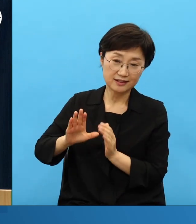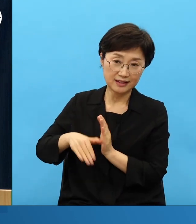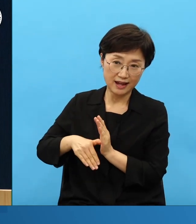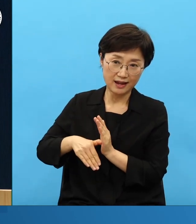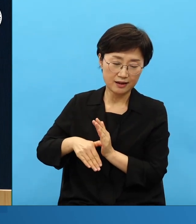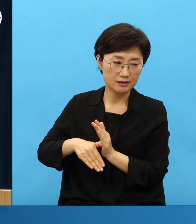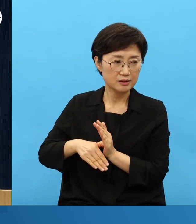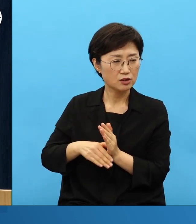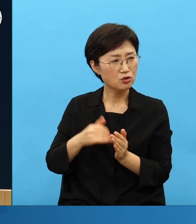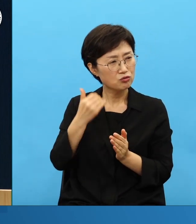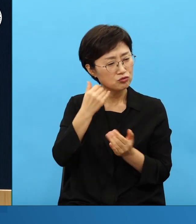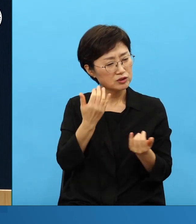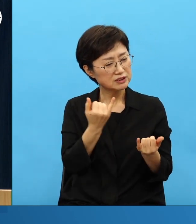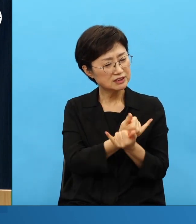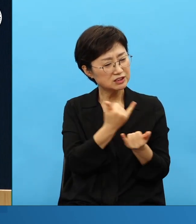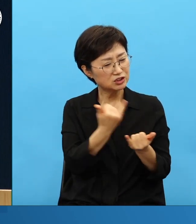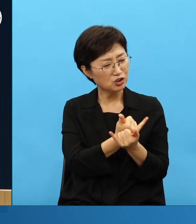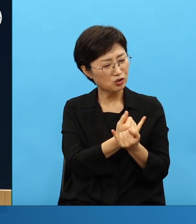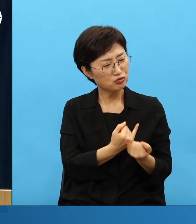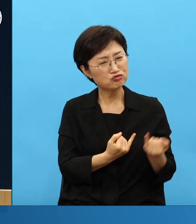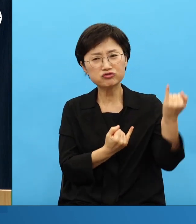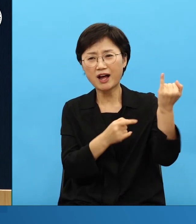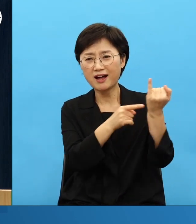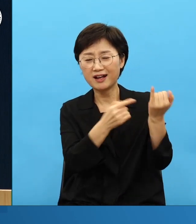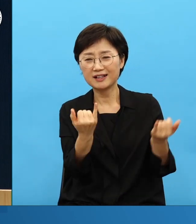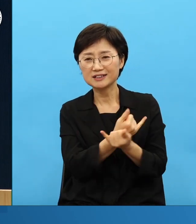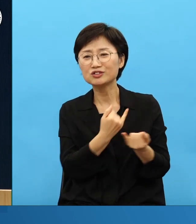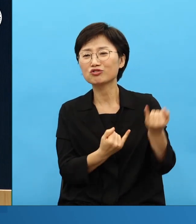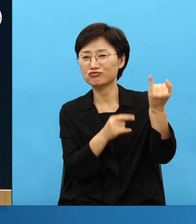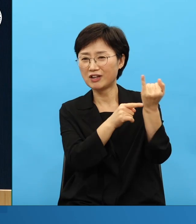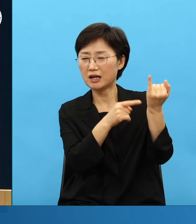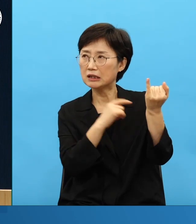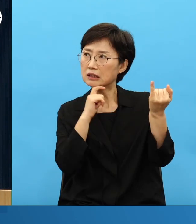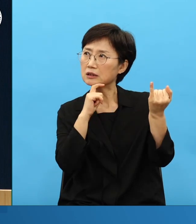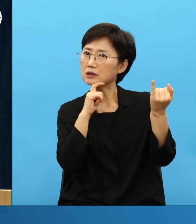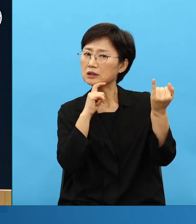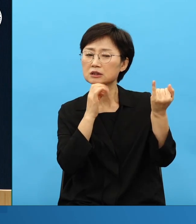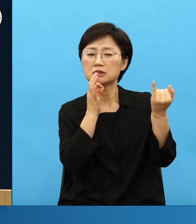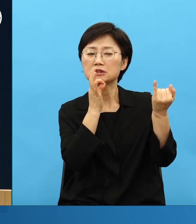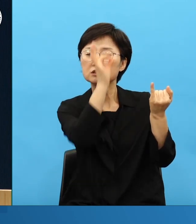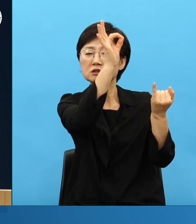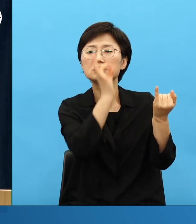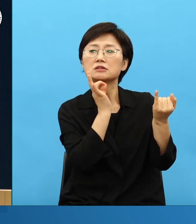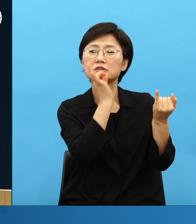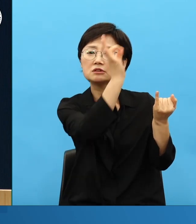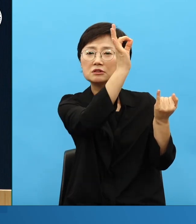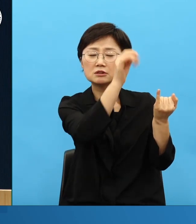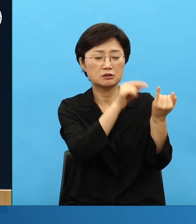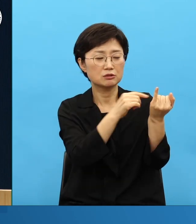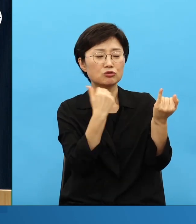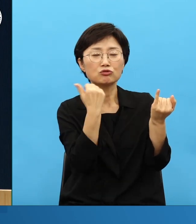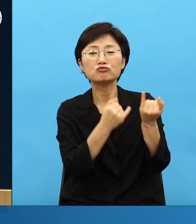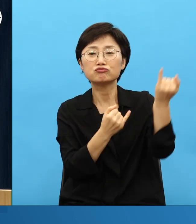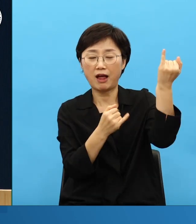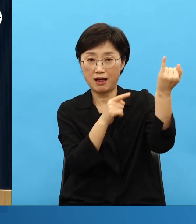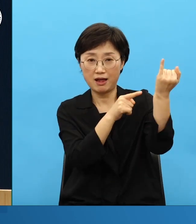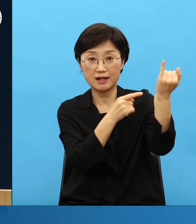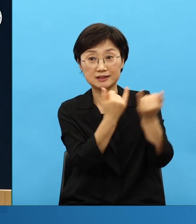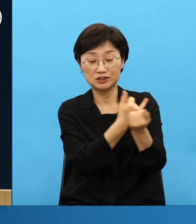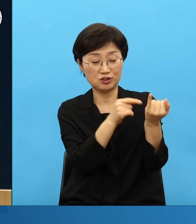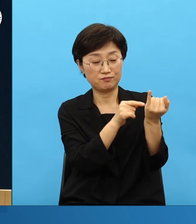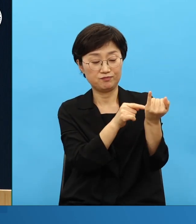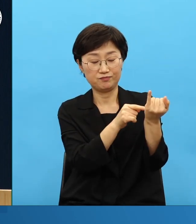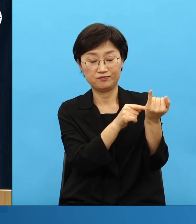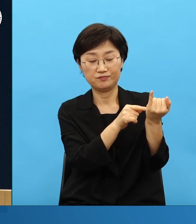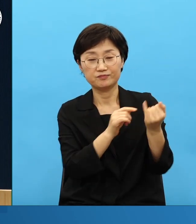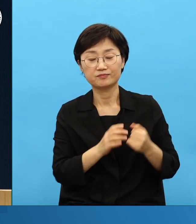누나가 저보다 한 10살쯤 많은 것 같은 그런 누나가 있었어요. And when I was younger, this is an incident with my